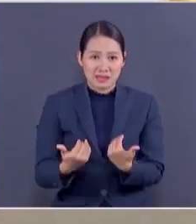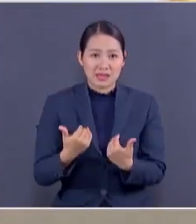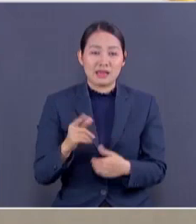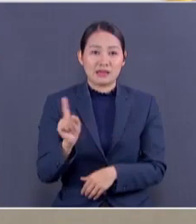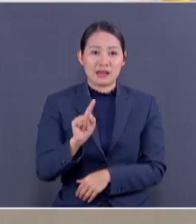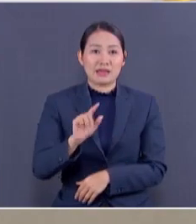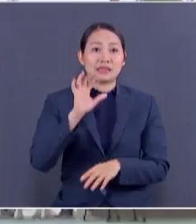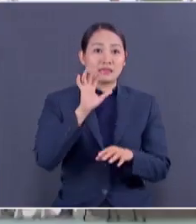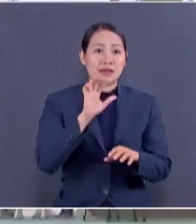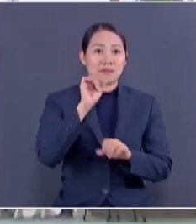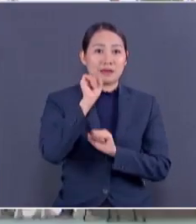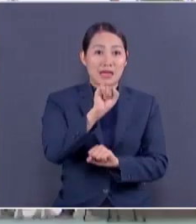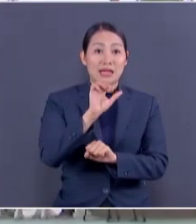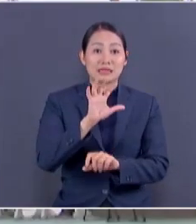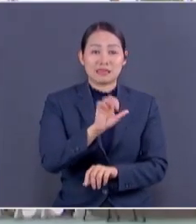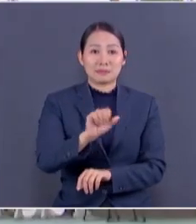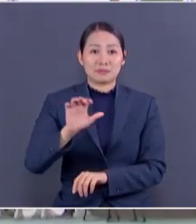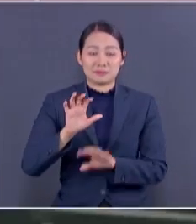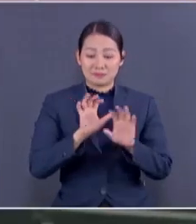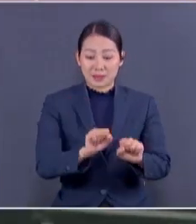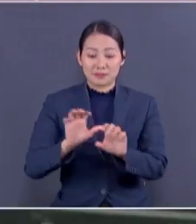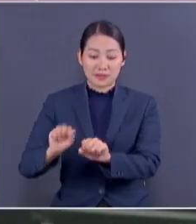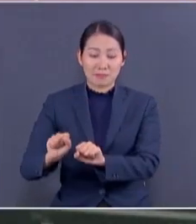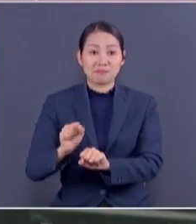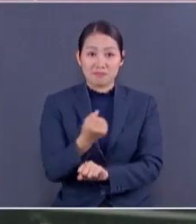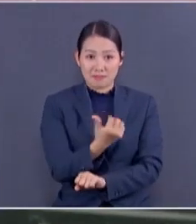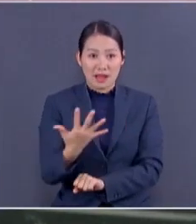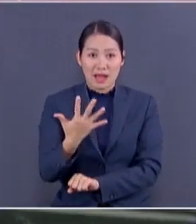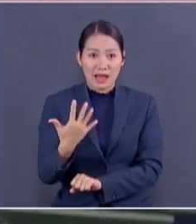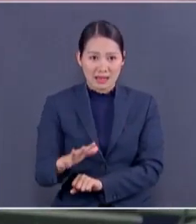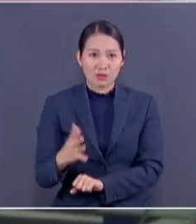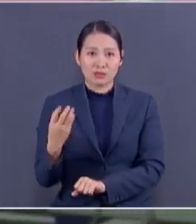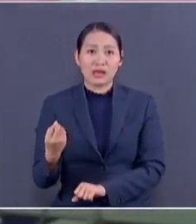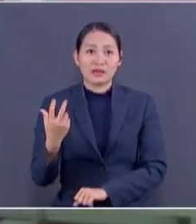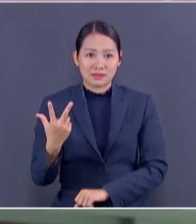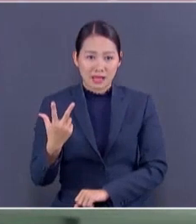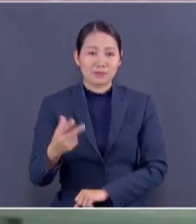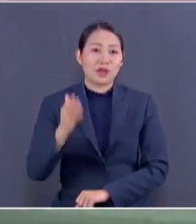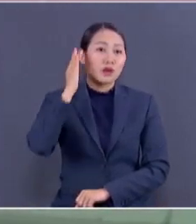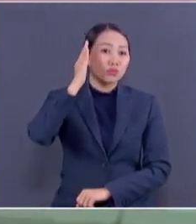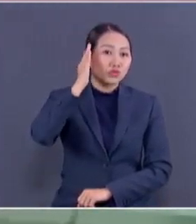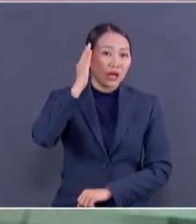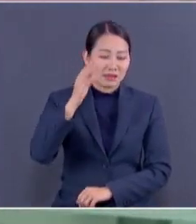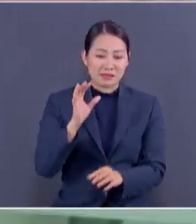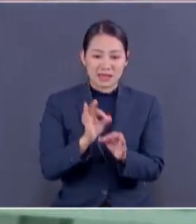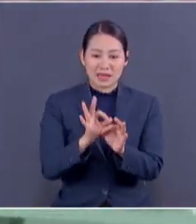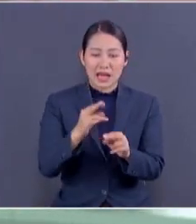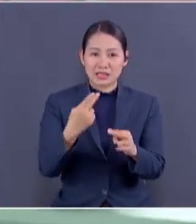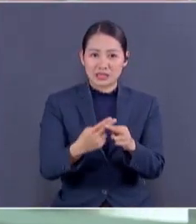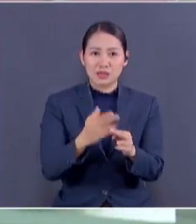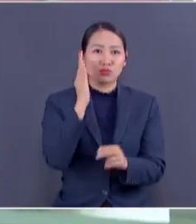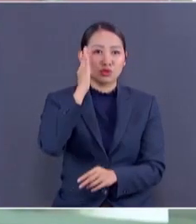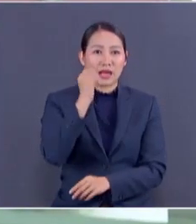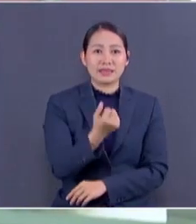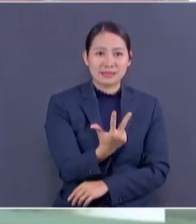บัญชีเนี่ยนะครับเป็นบัญชีที่เปิดในสาขาอรัญญประเทศจังหวัดสระแก้วเป็นผู้ชาย3คนเป็นหญิง2คนครับใน